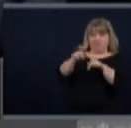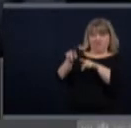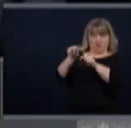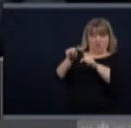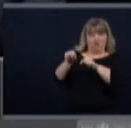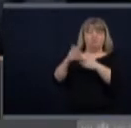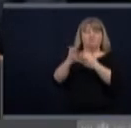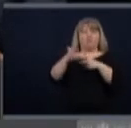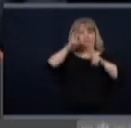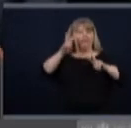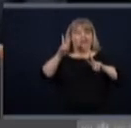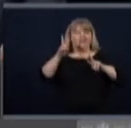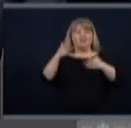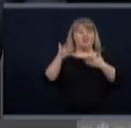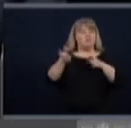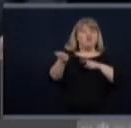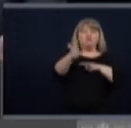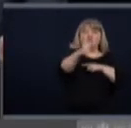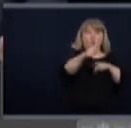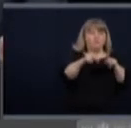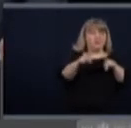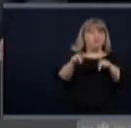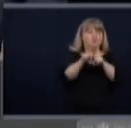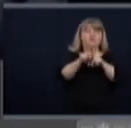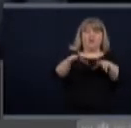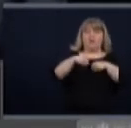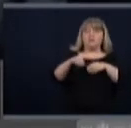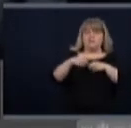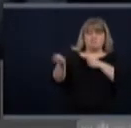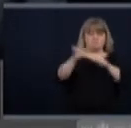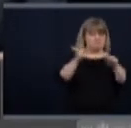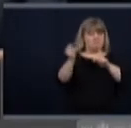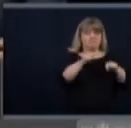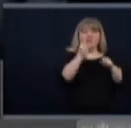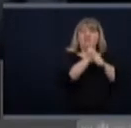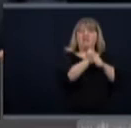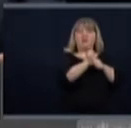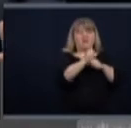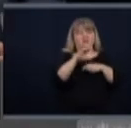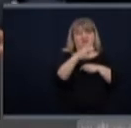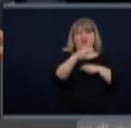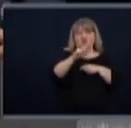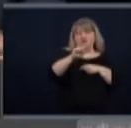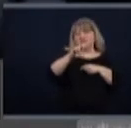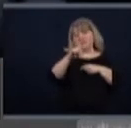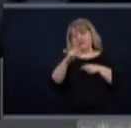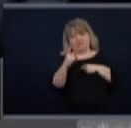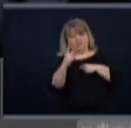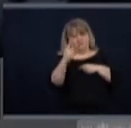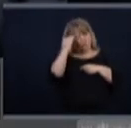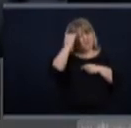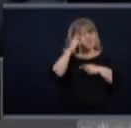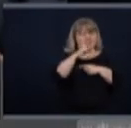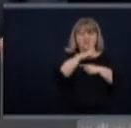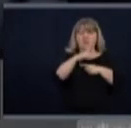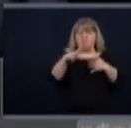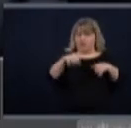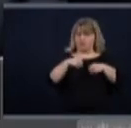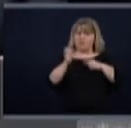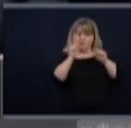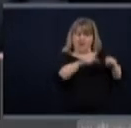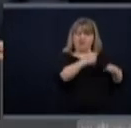centaines d'autres, acceptent de venir travailler dans nos CHSLD, même si c'est difficile. Donc, je dois vous dire, là,